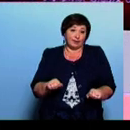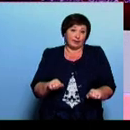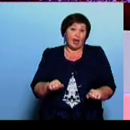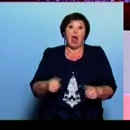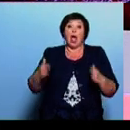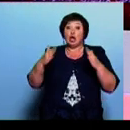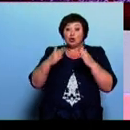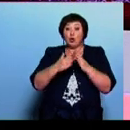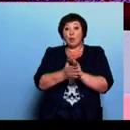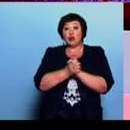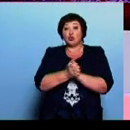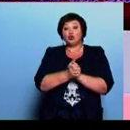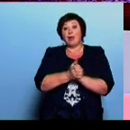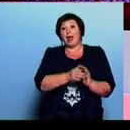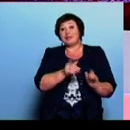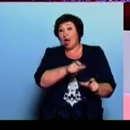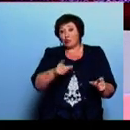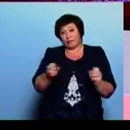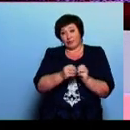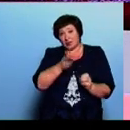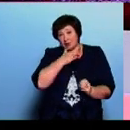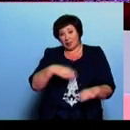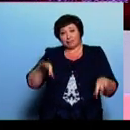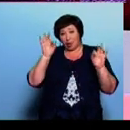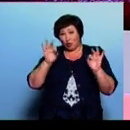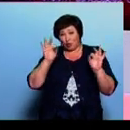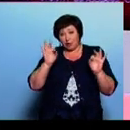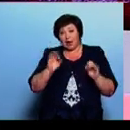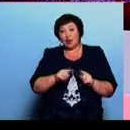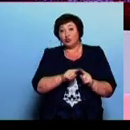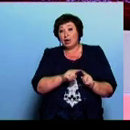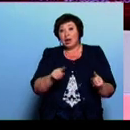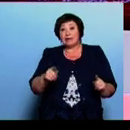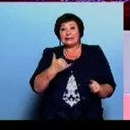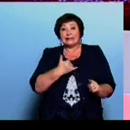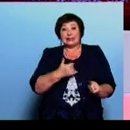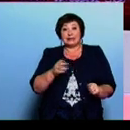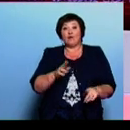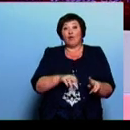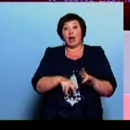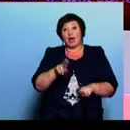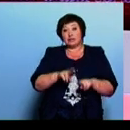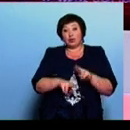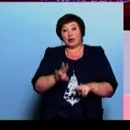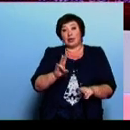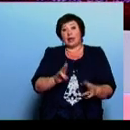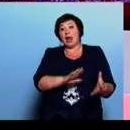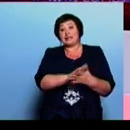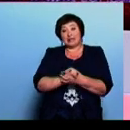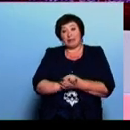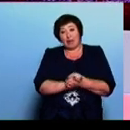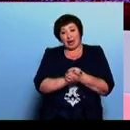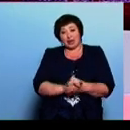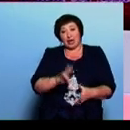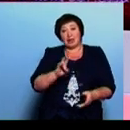дружбы народов 10 лет. Свой первый юбилей здесь отметили в рабочий день. На торжественном приеме много говорили о планах. У дома,